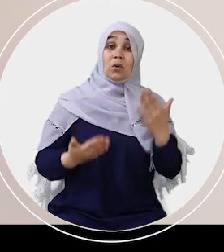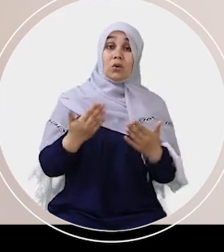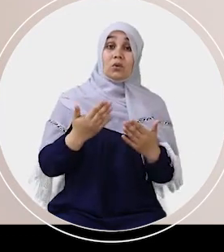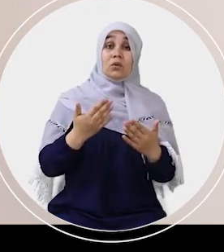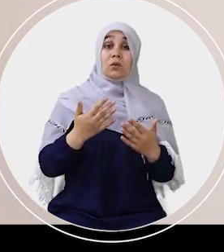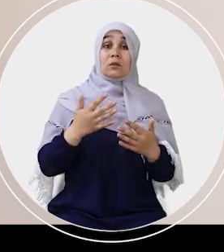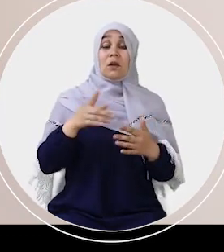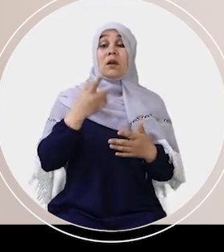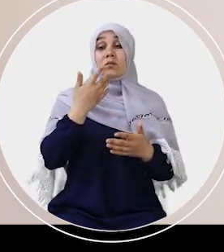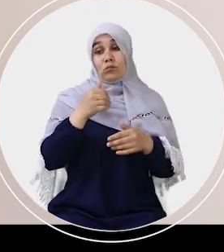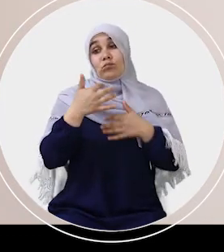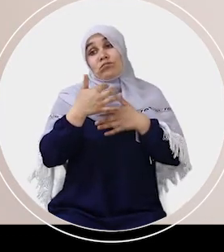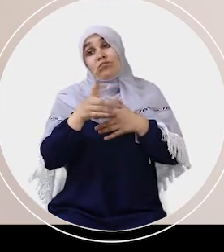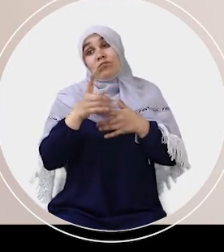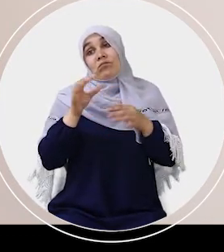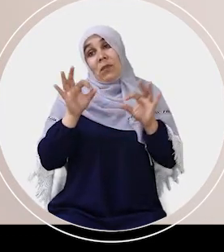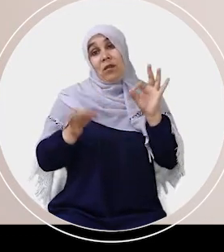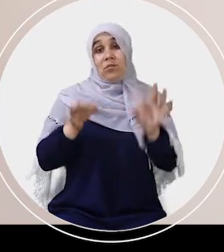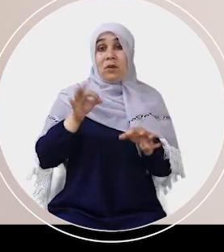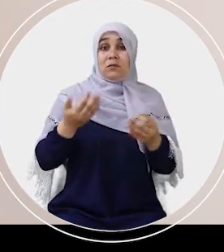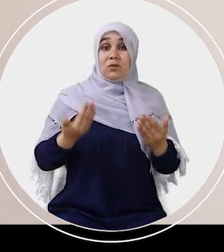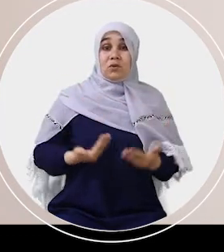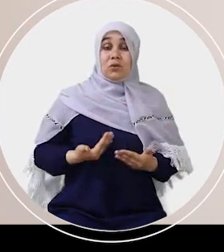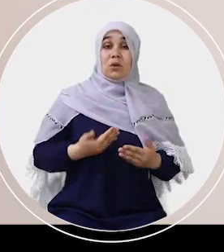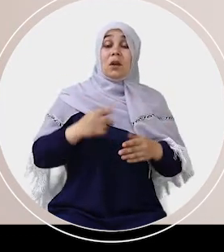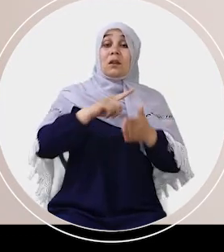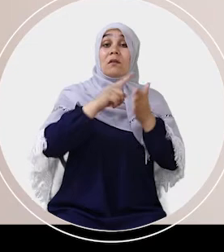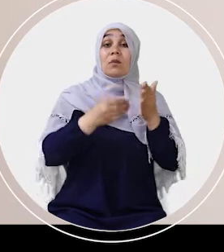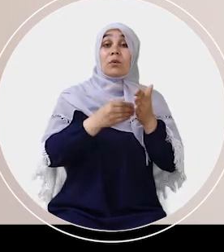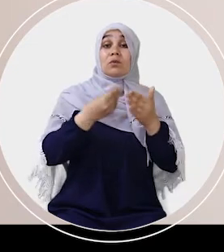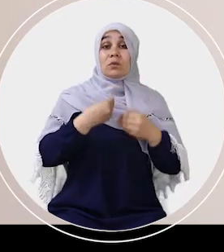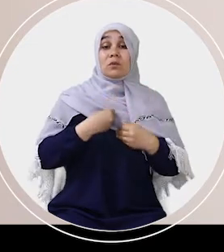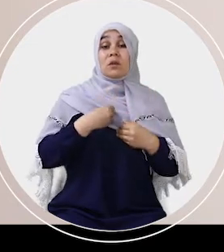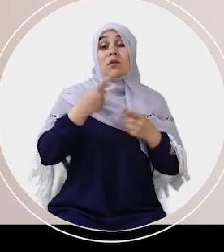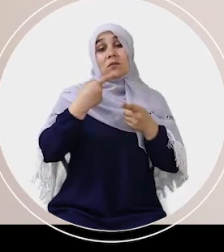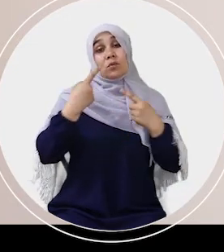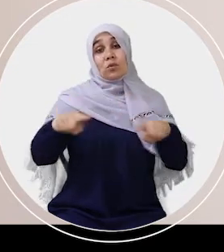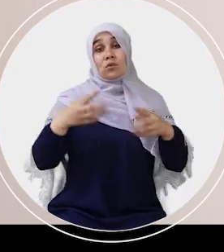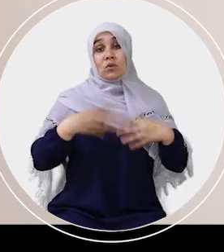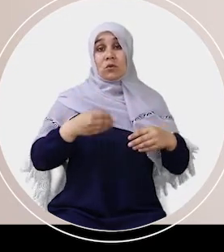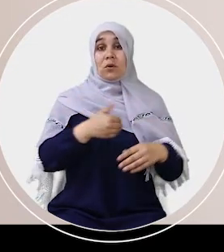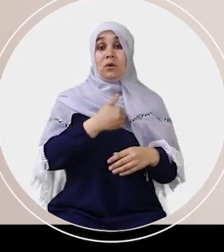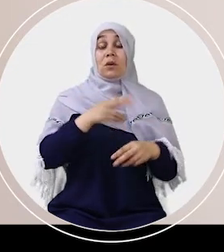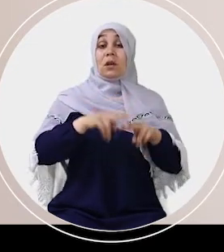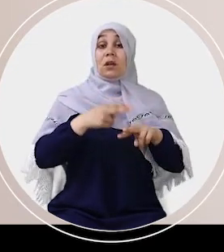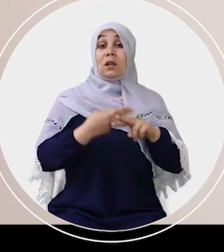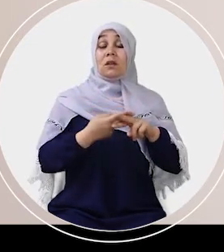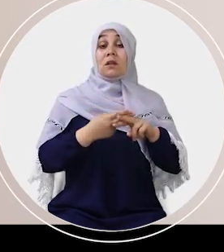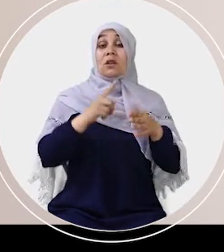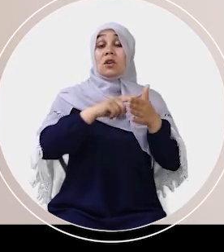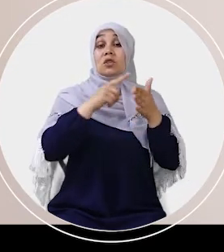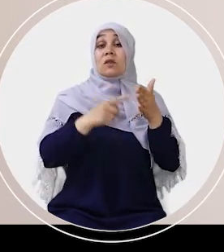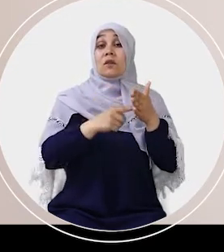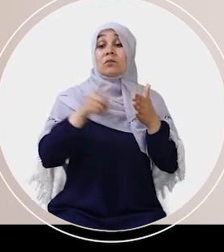o'rtacha desa bo'ladi masalan. Aynan shu savolni belgilashgan, shu javobni. Va bu joyda bu ayol